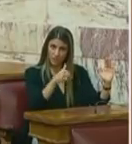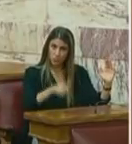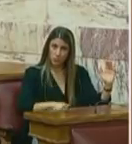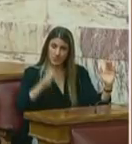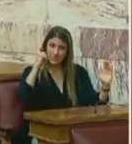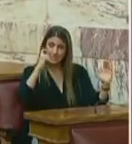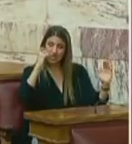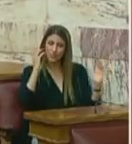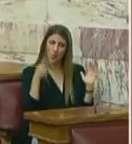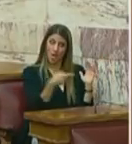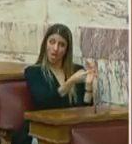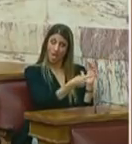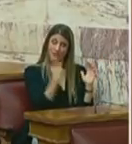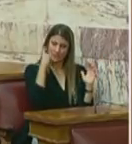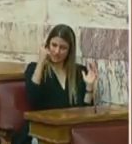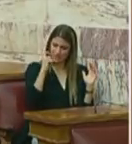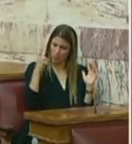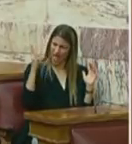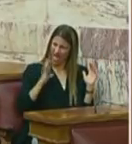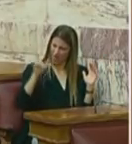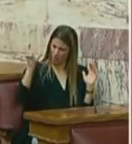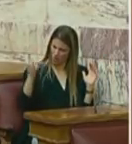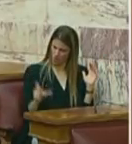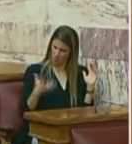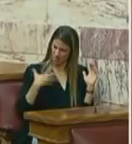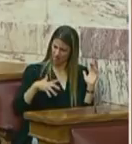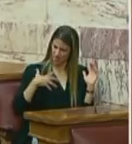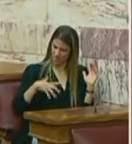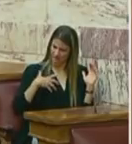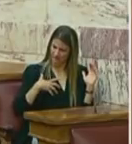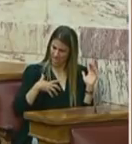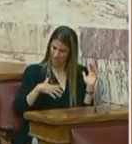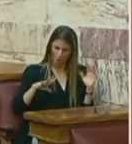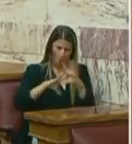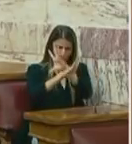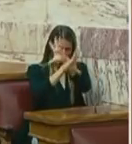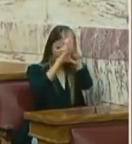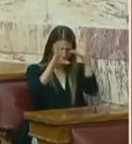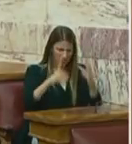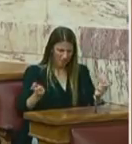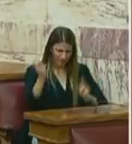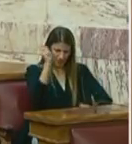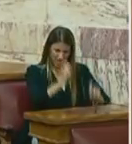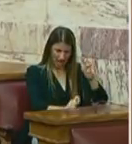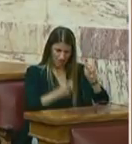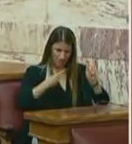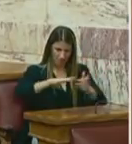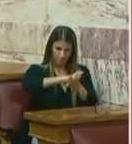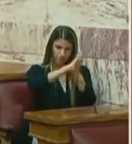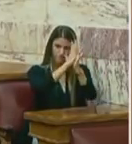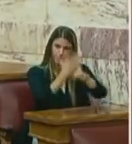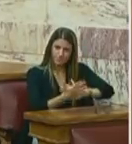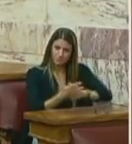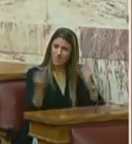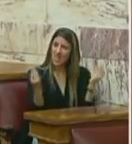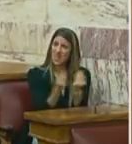Πώς είναι δυνατόν να τολμά κάποιος να γκρεμίσει τα προστατευτικά τείχη που ύψωσαν τα προηγούμενα χρόνια.